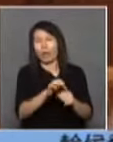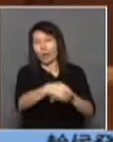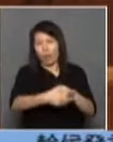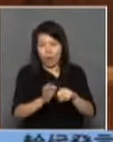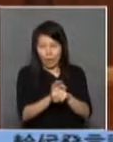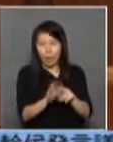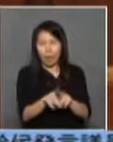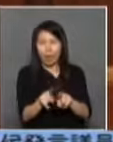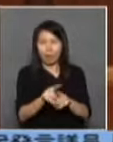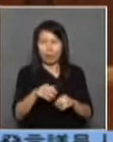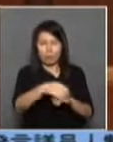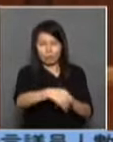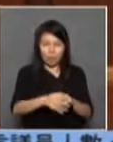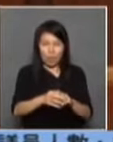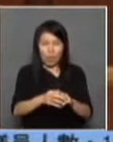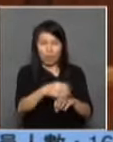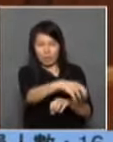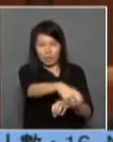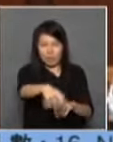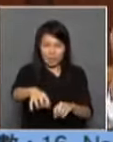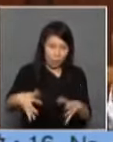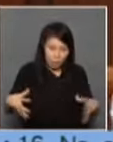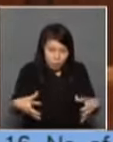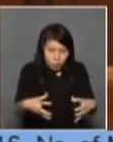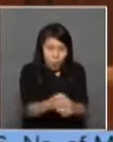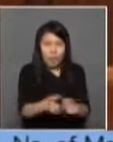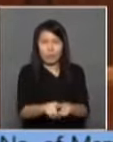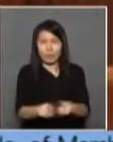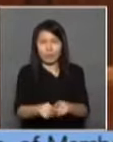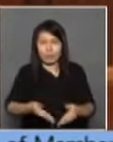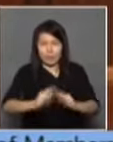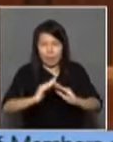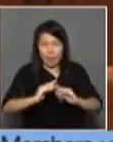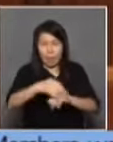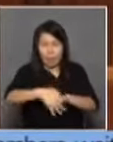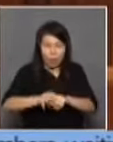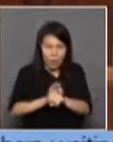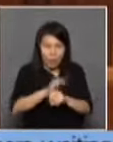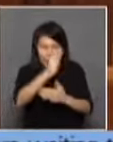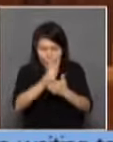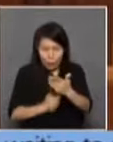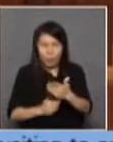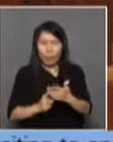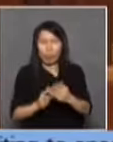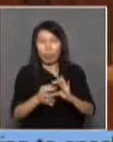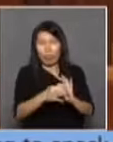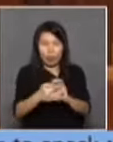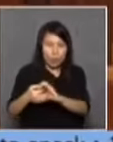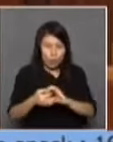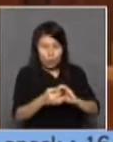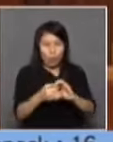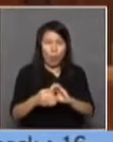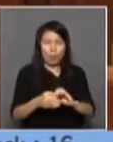走埋一齊成立一個聯邦，成立一個國家，佢作為國家一部分，佢向個聯邦政府授